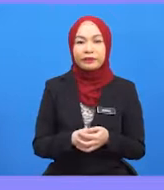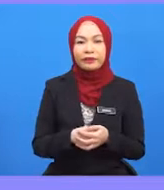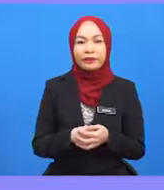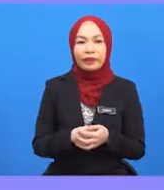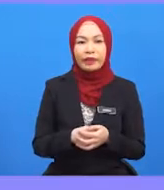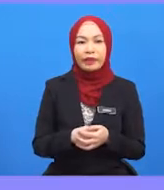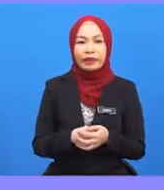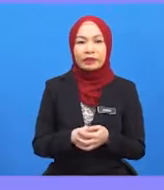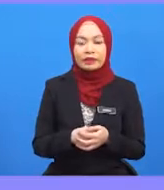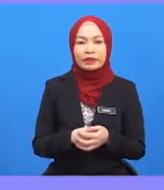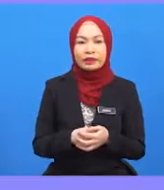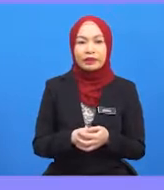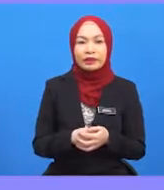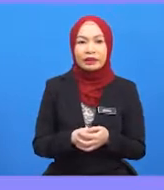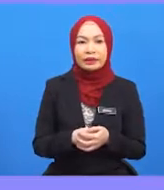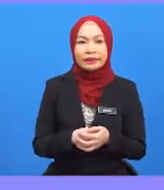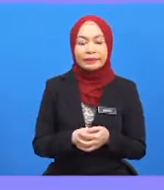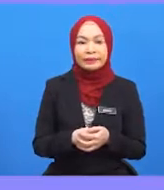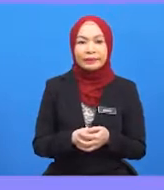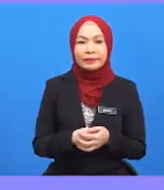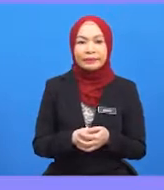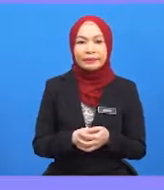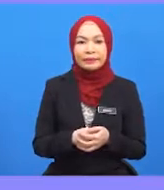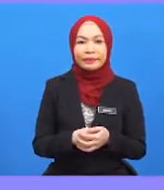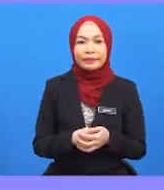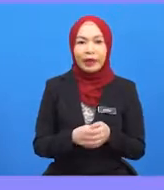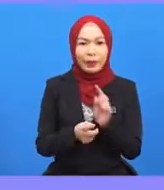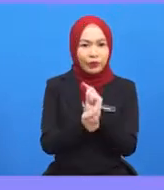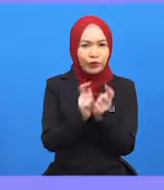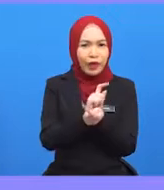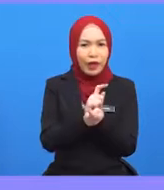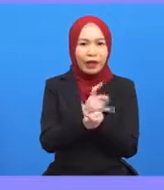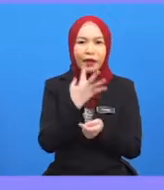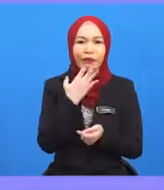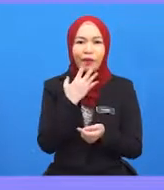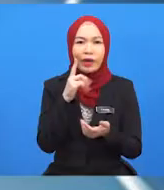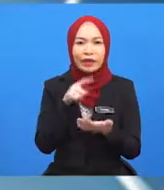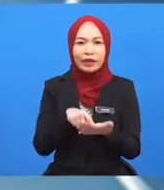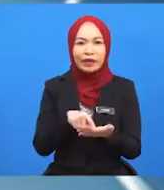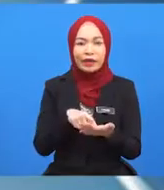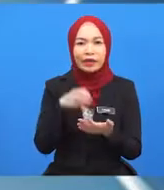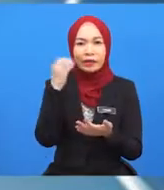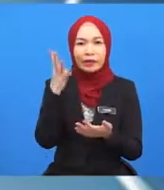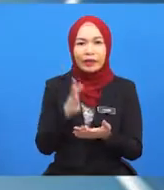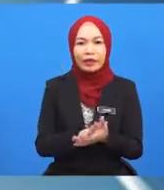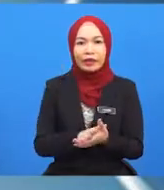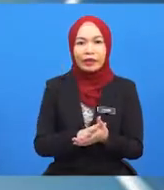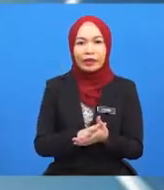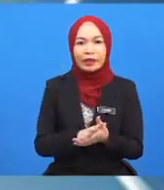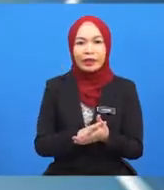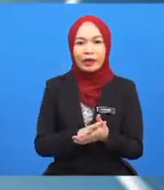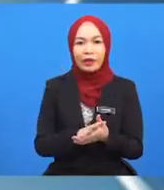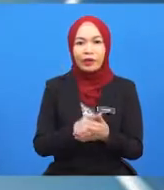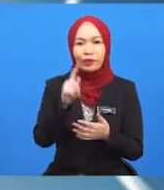asid base bertukar warna disebut takat akhir. Di takat akhir ini